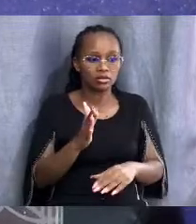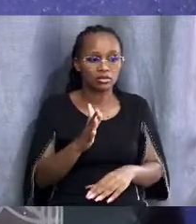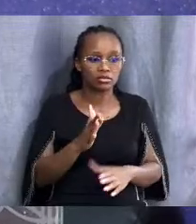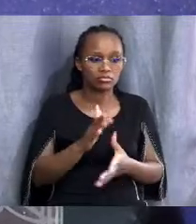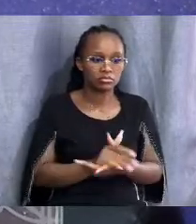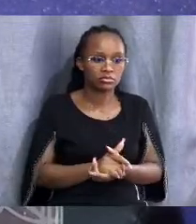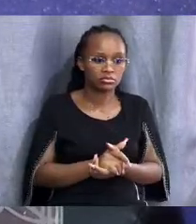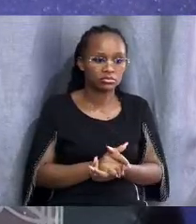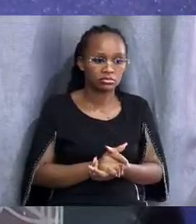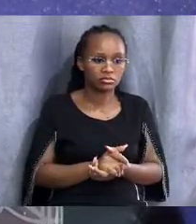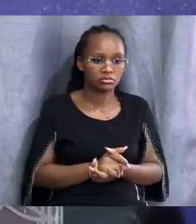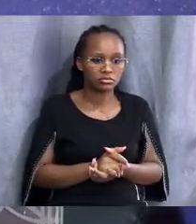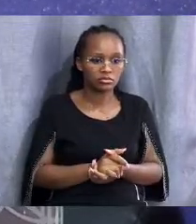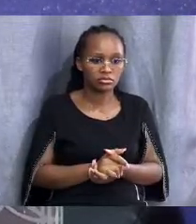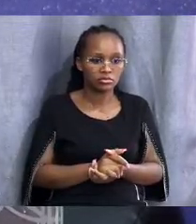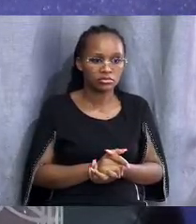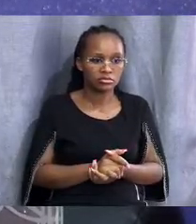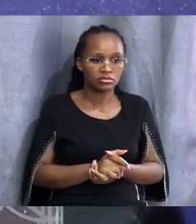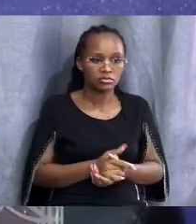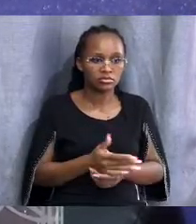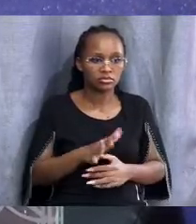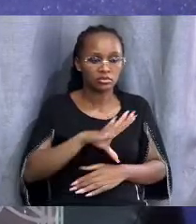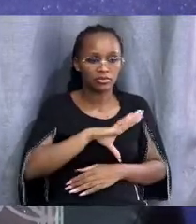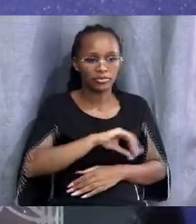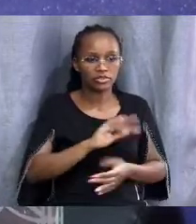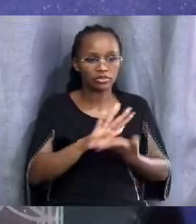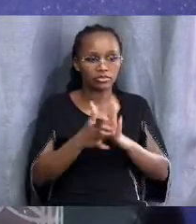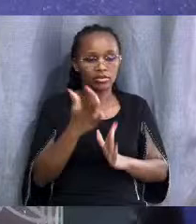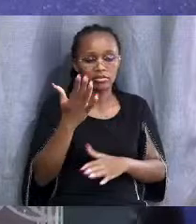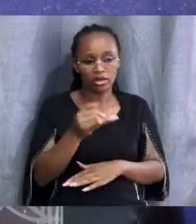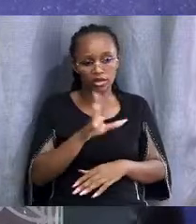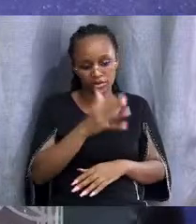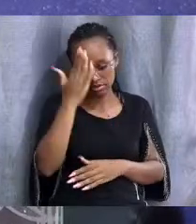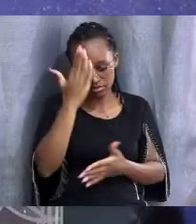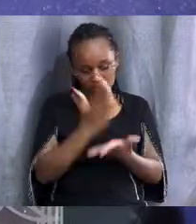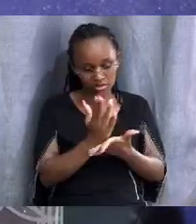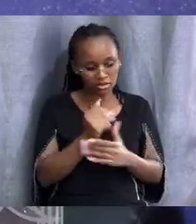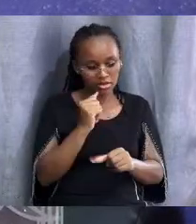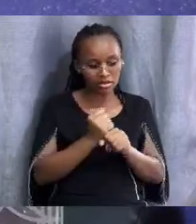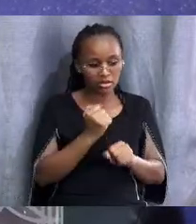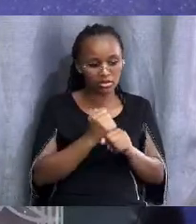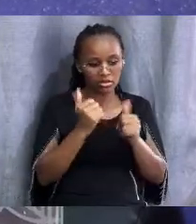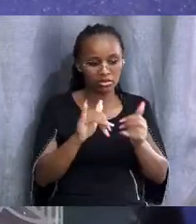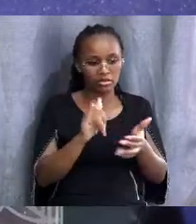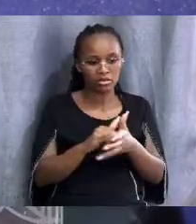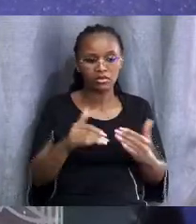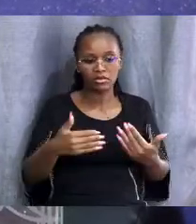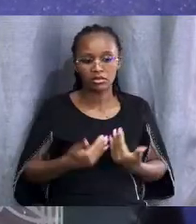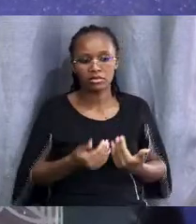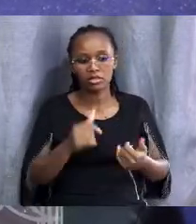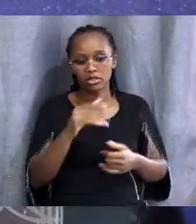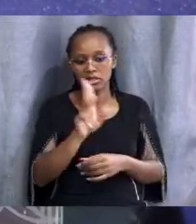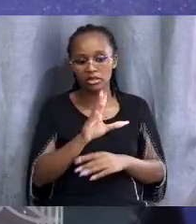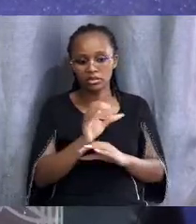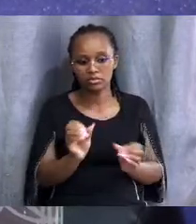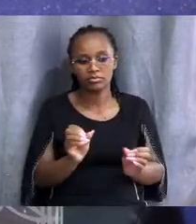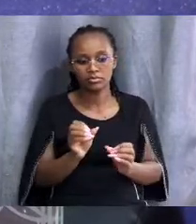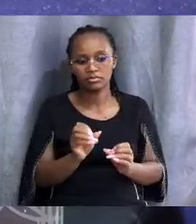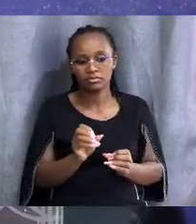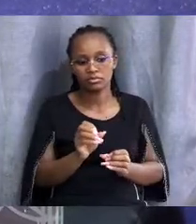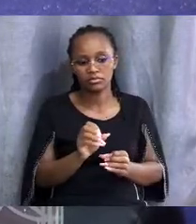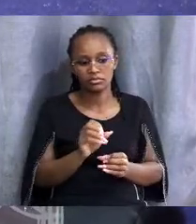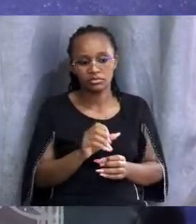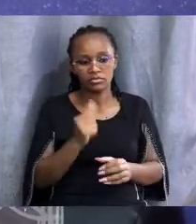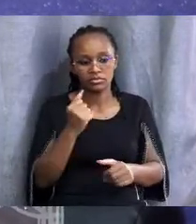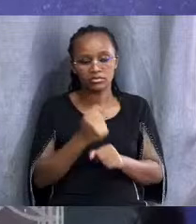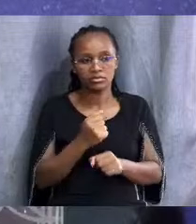muta na mugake kireriria. Niudu ni kumenyate wira ulea mwino gaya na uwati watu ho. Mukiuru